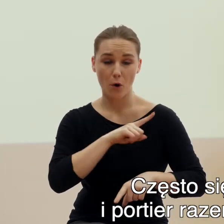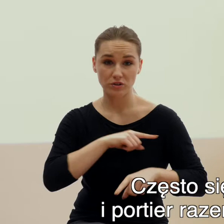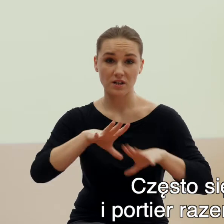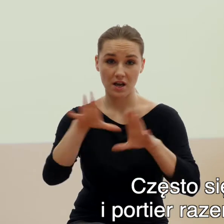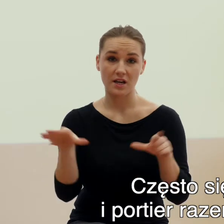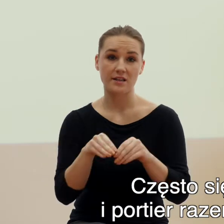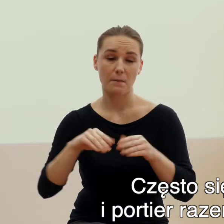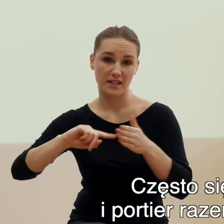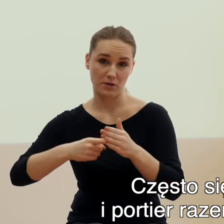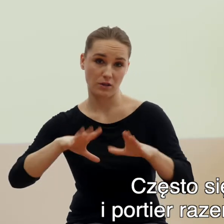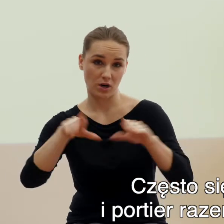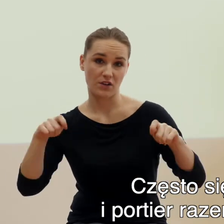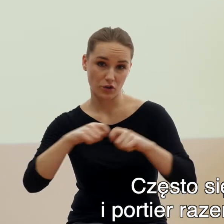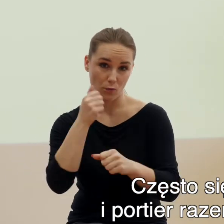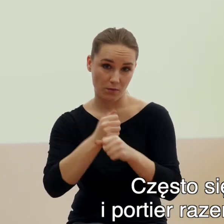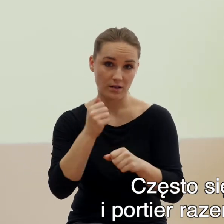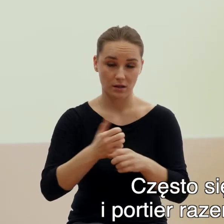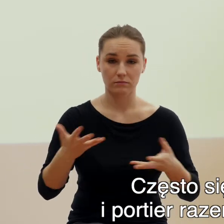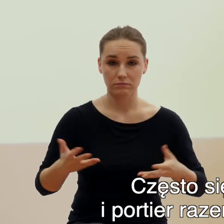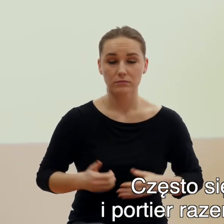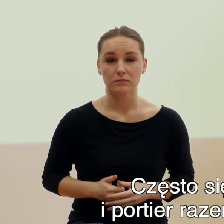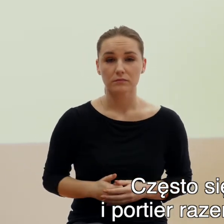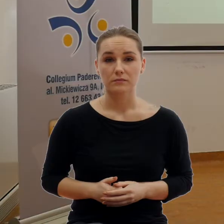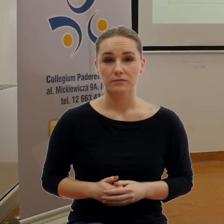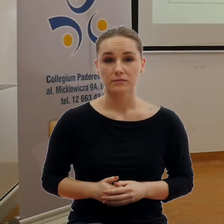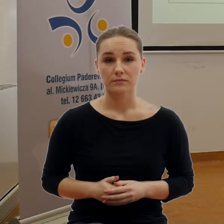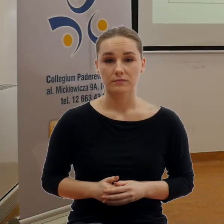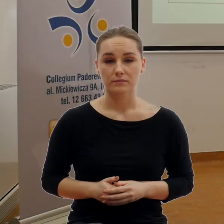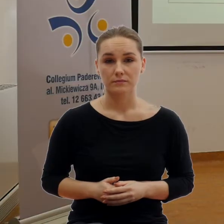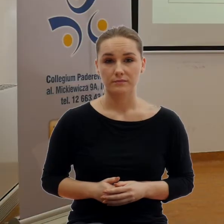portier razem pracują przy okazji takiego wydarzenia.